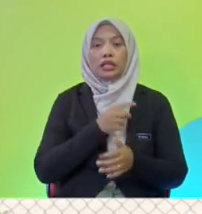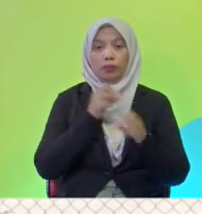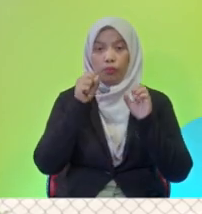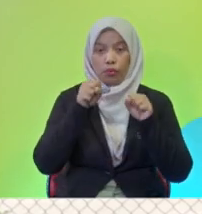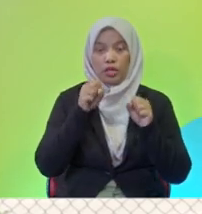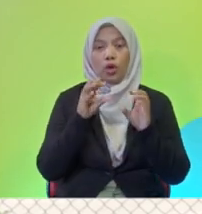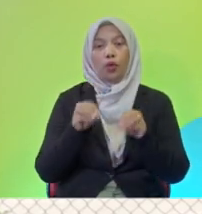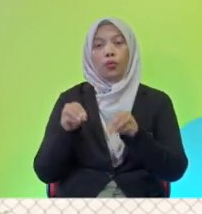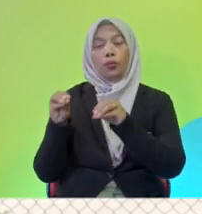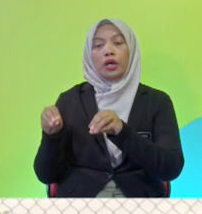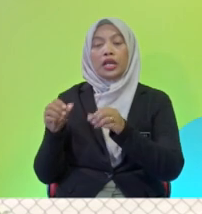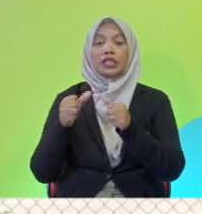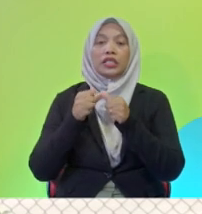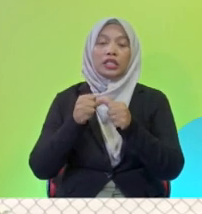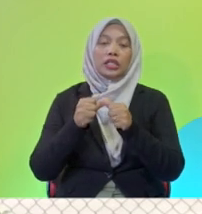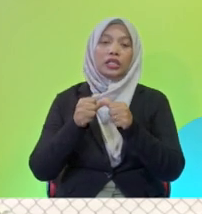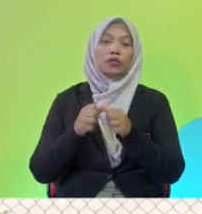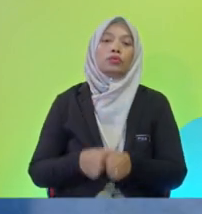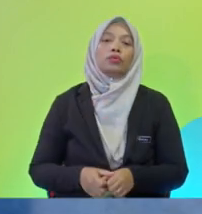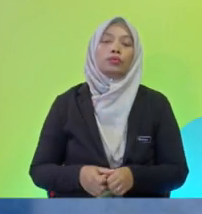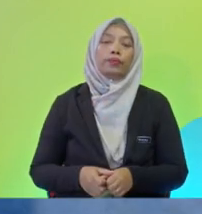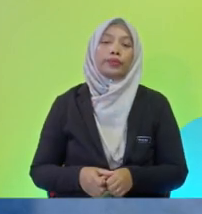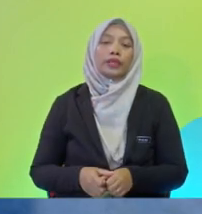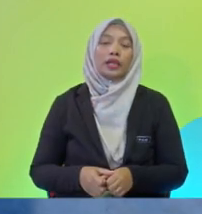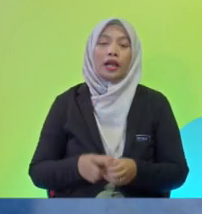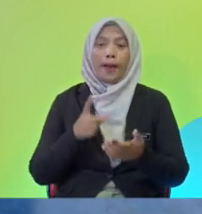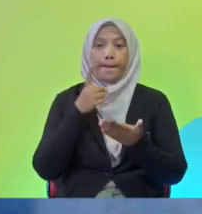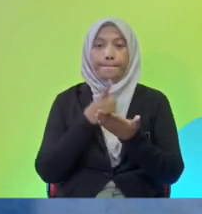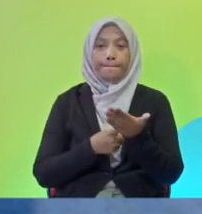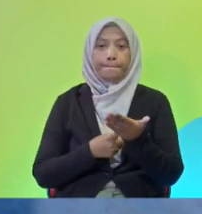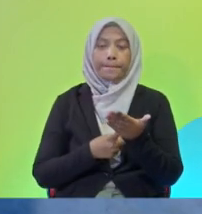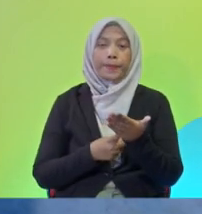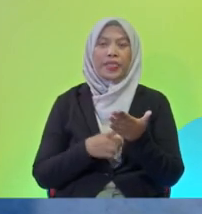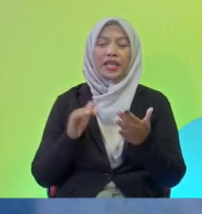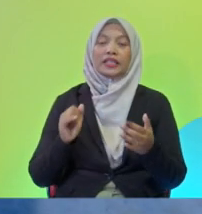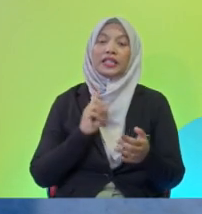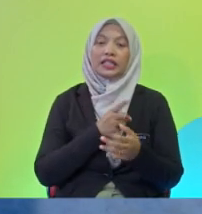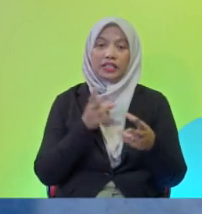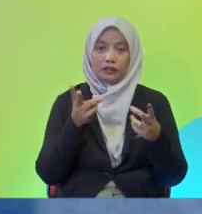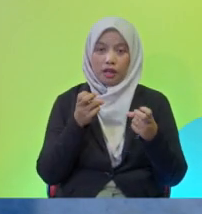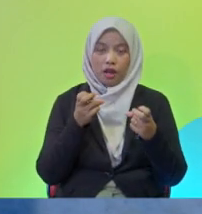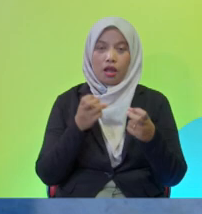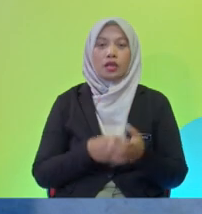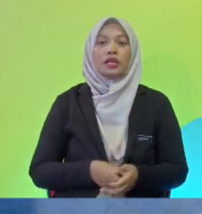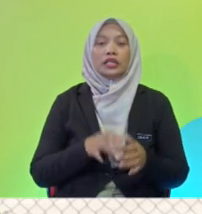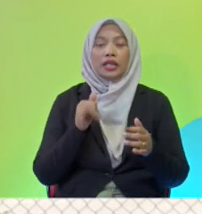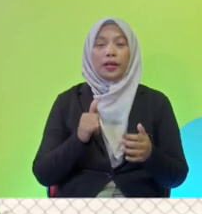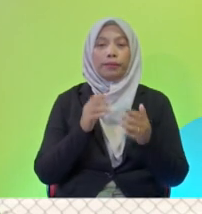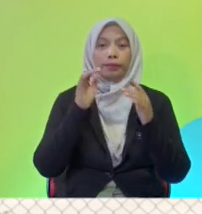Kita boleh ubah mengikut kesesuaian ketika itu. Yang penting berpeluh. Yang penting macam tadi yang macam cakap berpeluh. Jadi